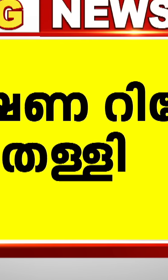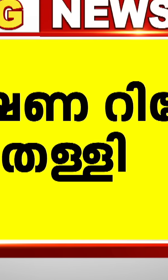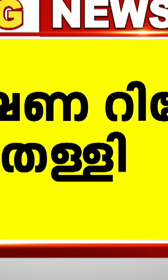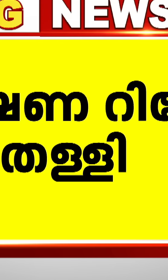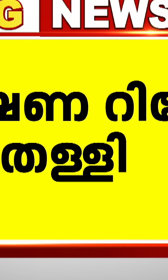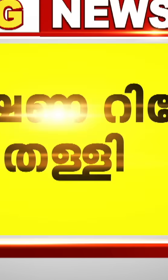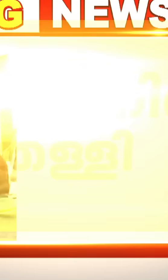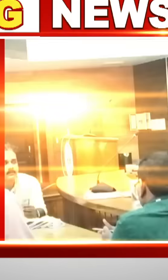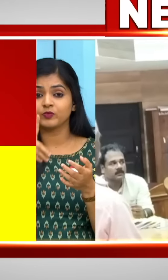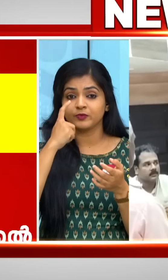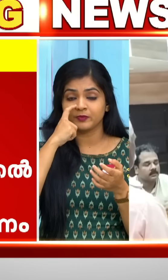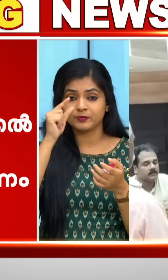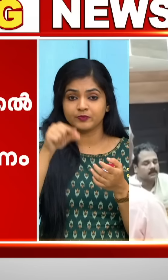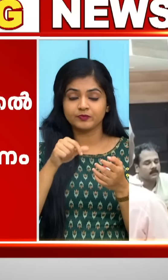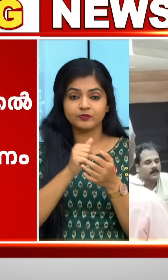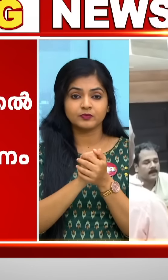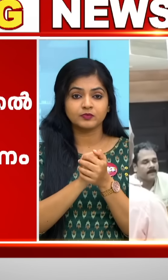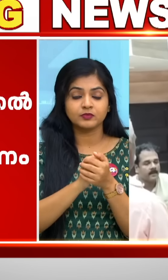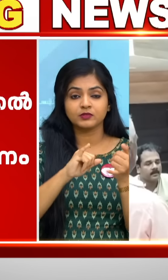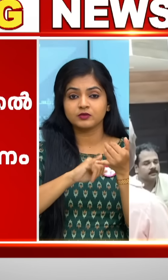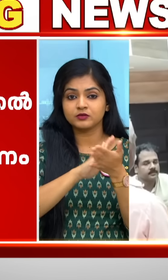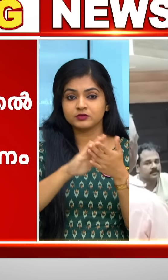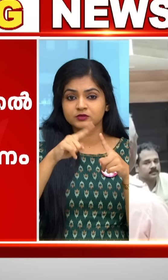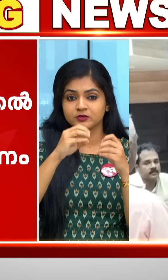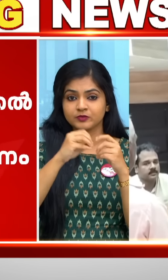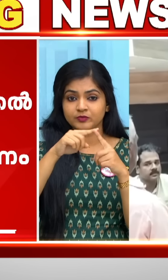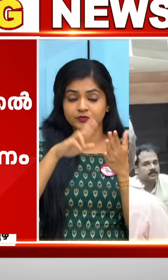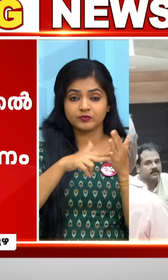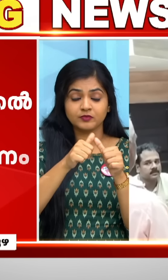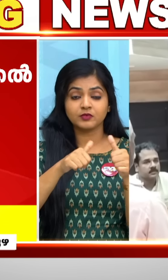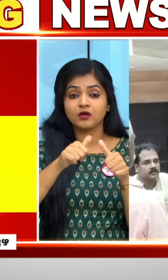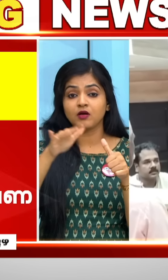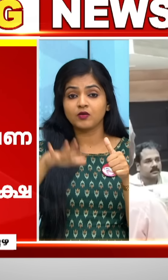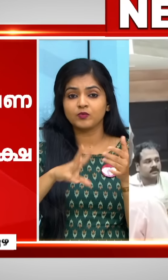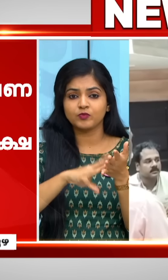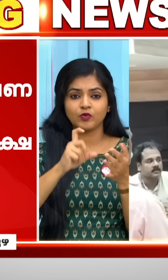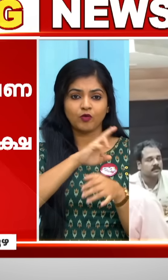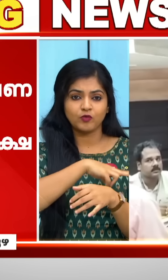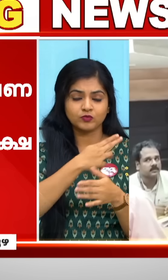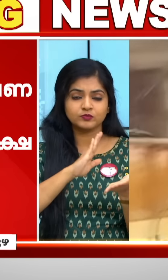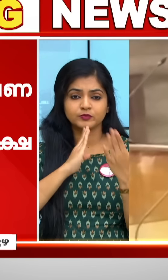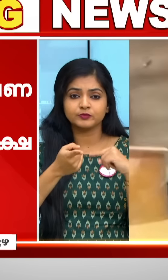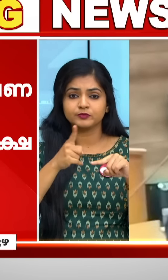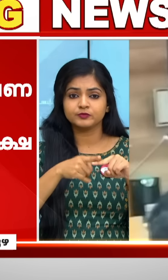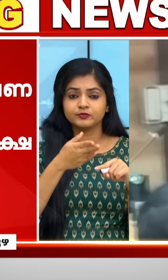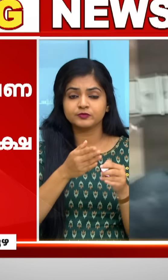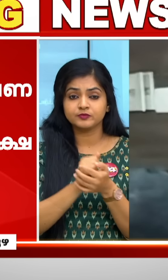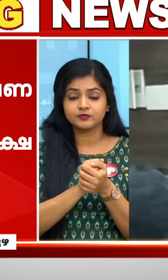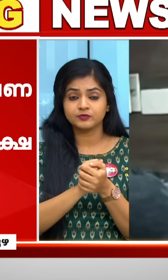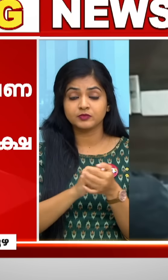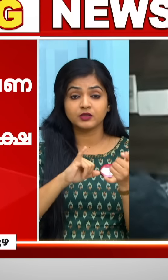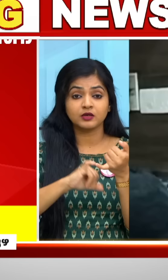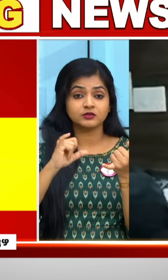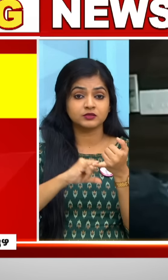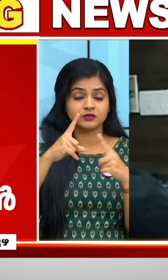31-കാരിയായ അമ്പലപ്പുഴ സ്വദേശിനി ഷിബിന ആലപ്പുഴ മെഡിക്കൽ കോളേജിൽ വെച്ച് മരിച്ചത്. അവിടെ നിലവിൽ ന്യൂനപക്ഷ കമ്മീഷൻ ഇതുമായി